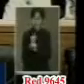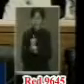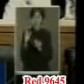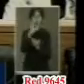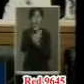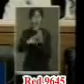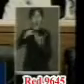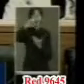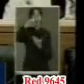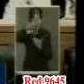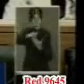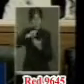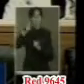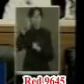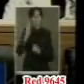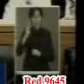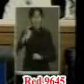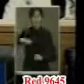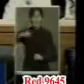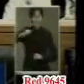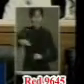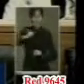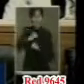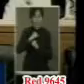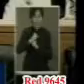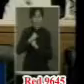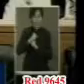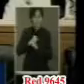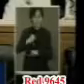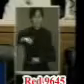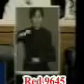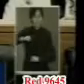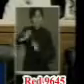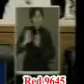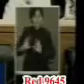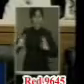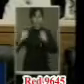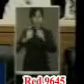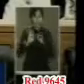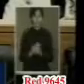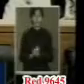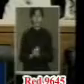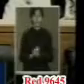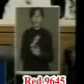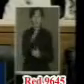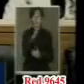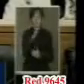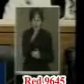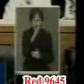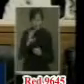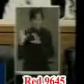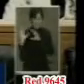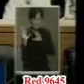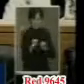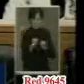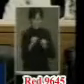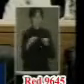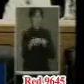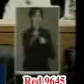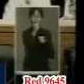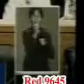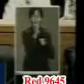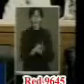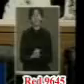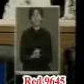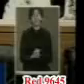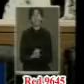เทศนี้จะต้องมีตุลาการพิวัตรตุลาการพิวัตรเมื่อตัวเองถูกหมายจับจะ